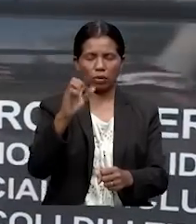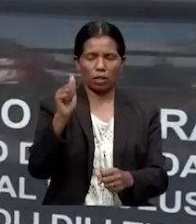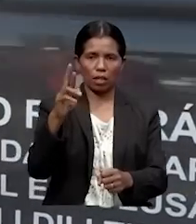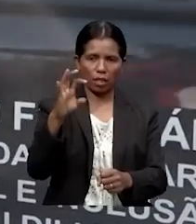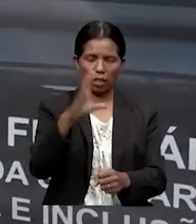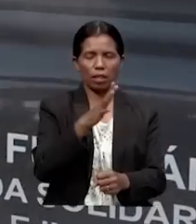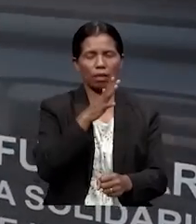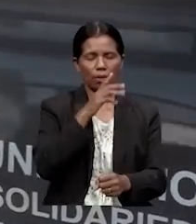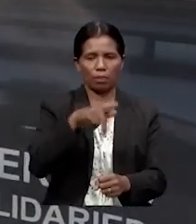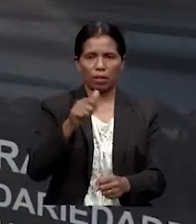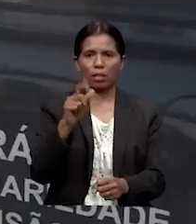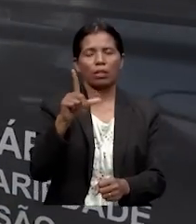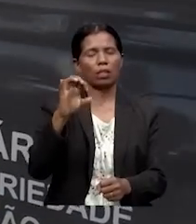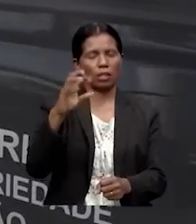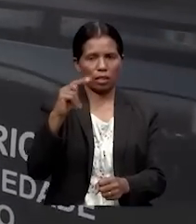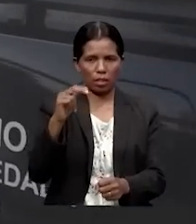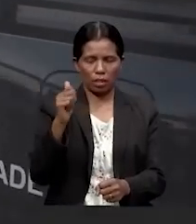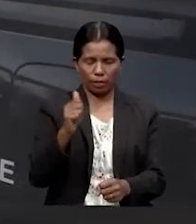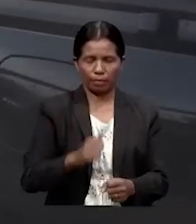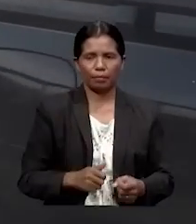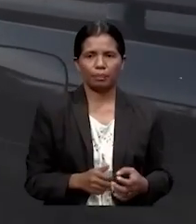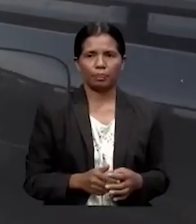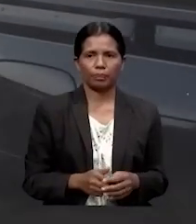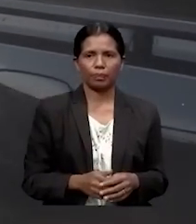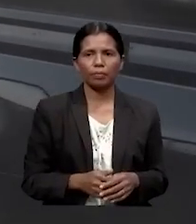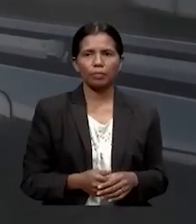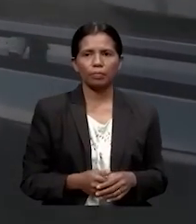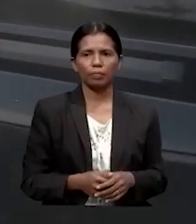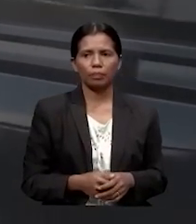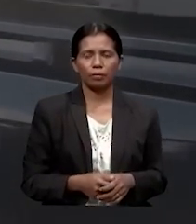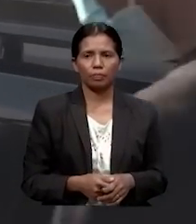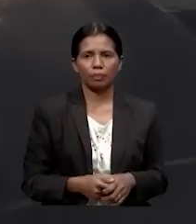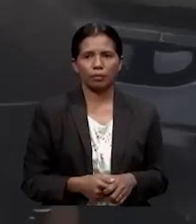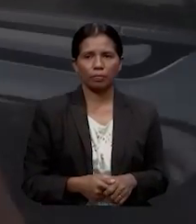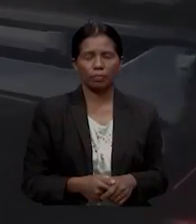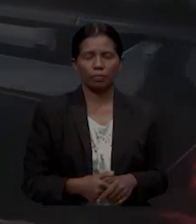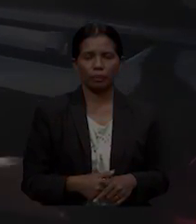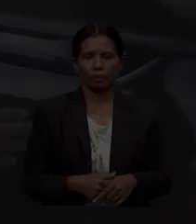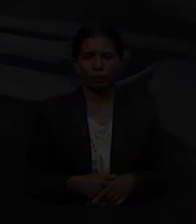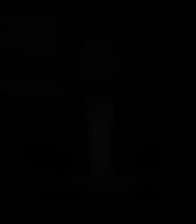Inam Paulina Sonet, Laura Xavier, Marito da Costa, GMN.